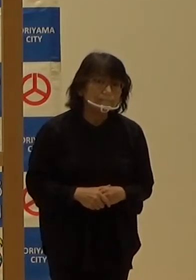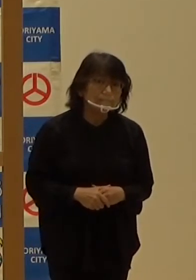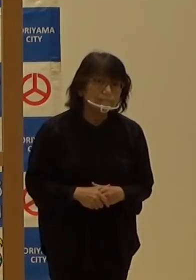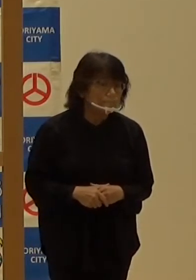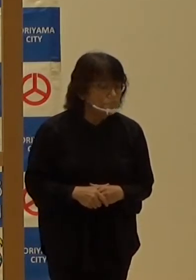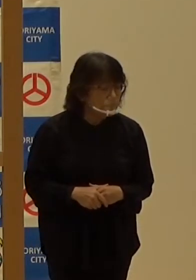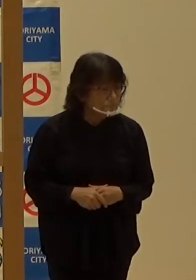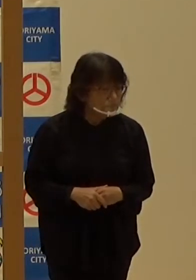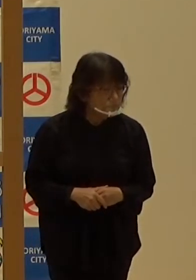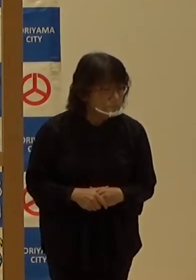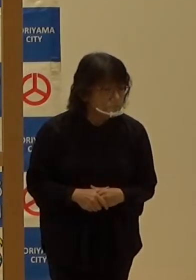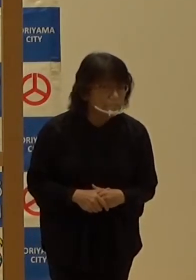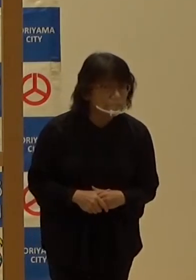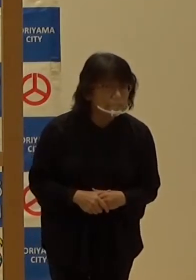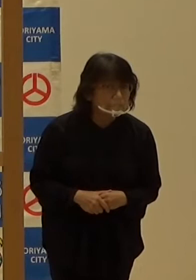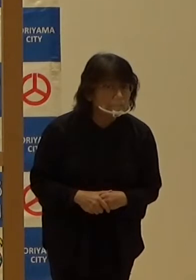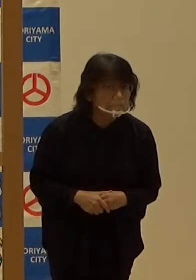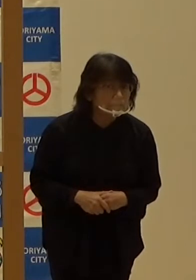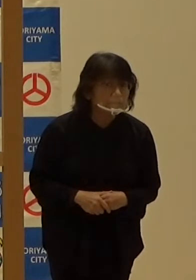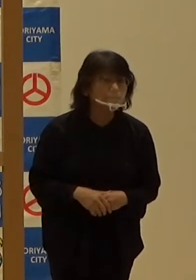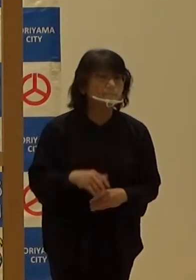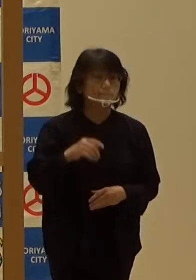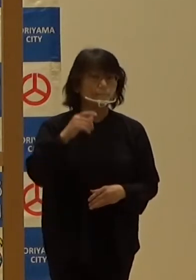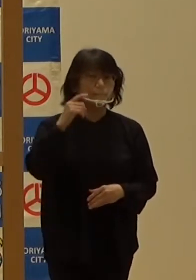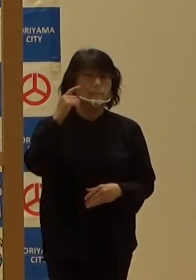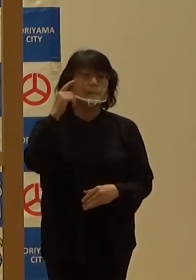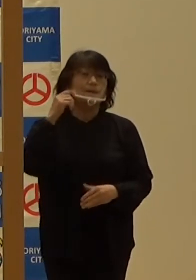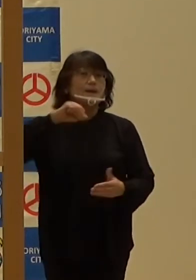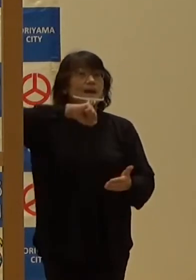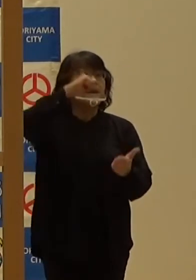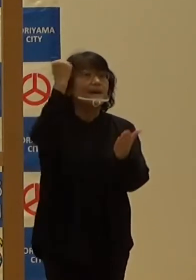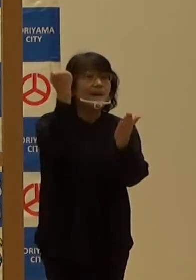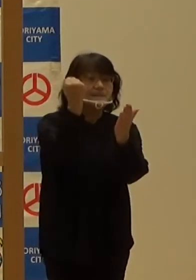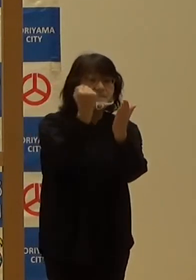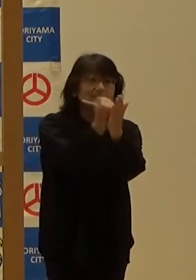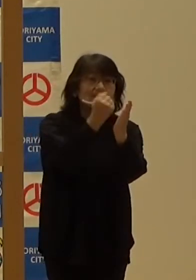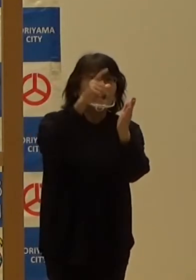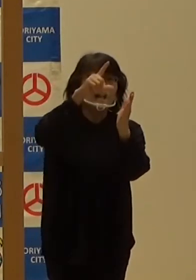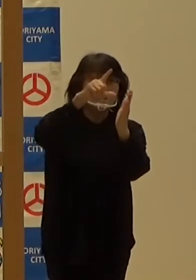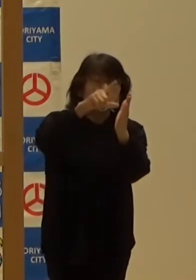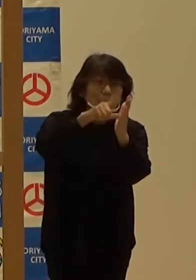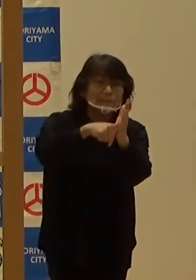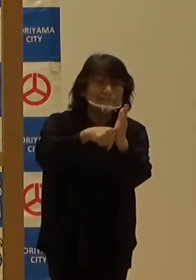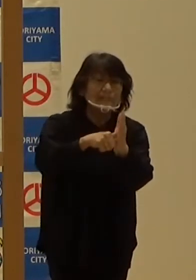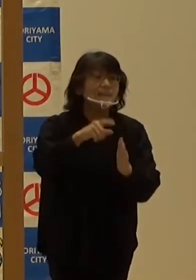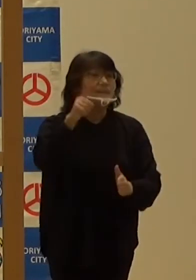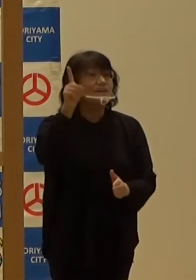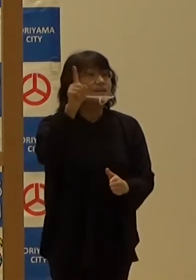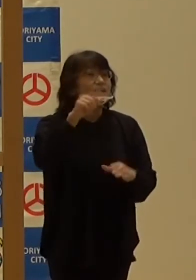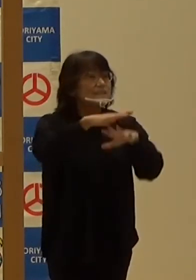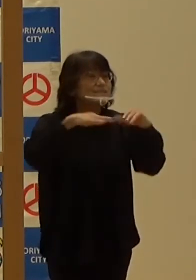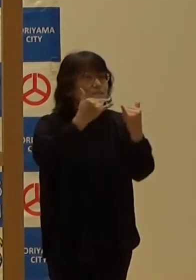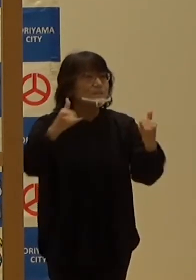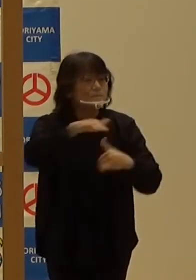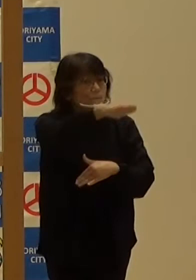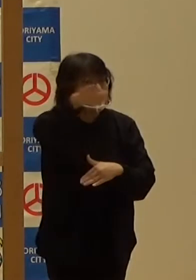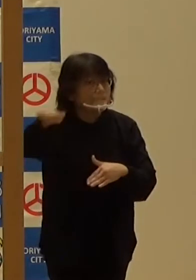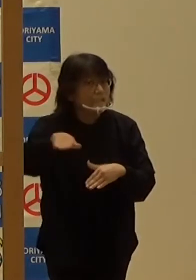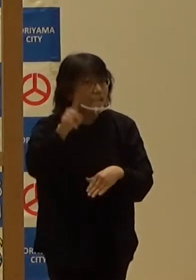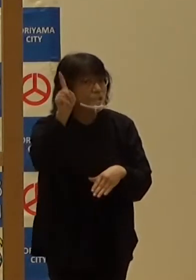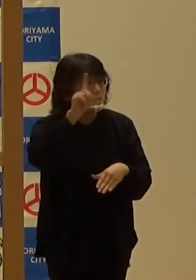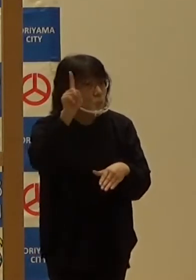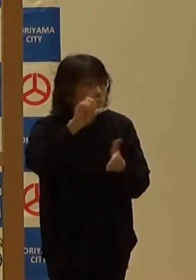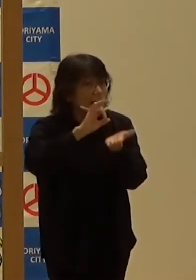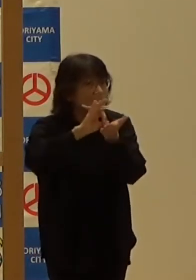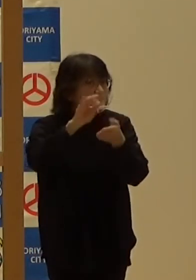から取り組んでいきますが、完成したら市民の方にはこうどういうふうに利用してほしいとか、あと改めてそのどんな公園